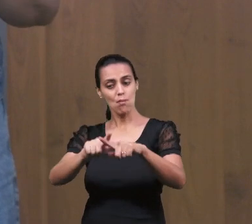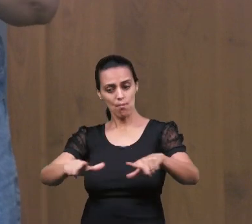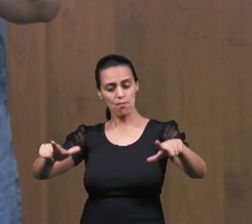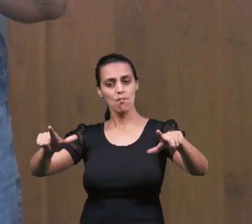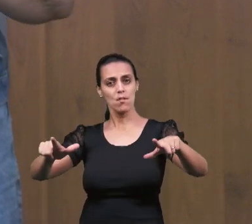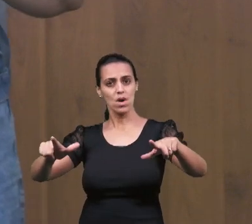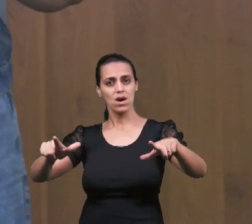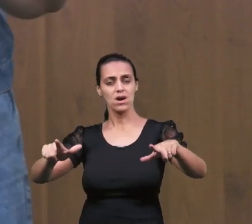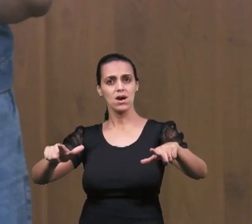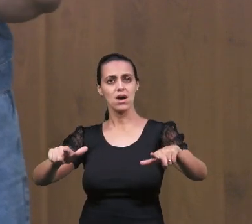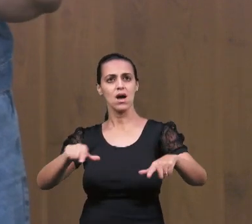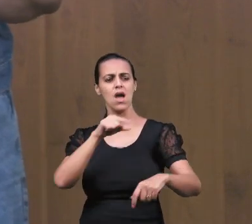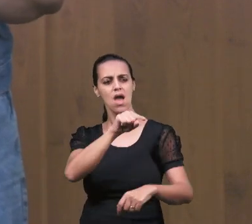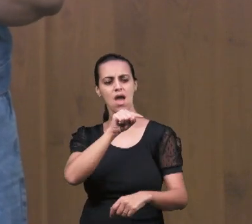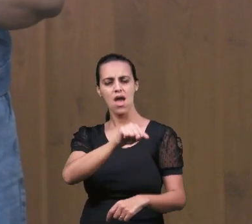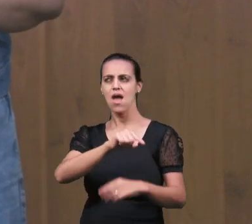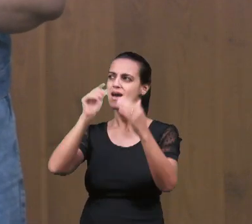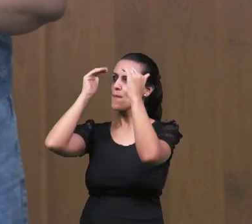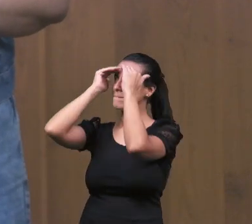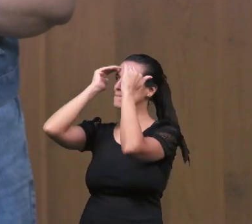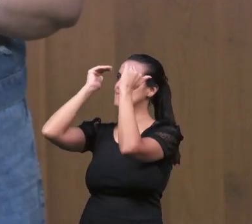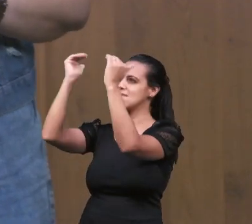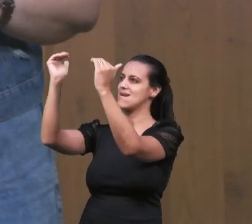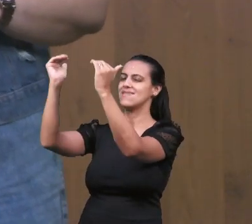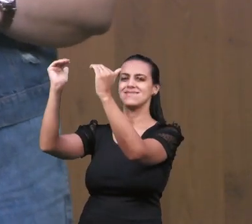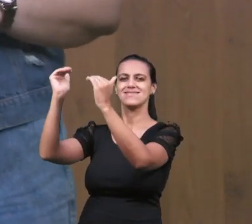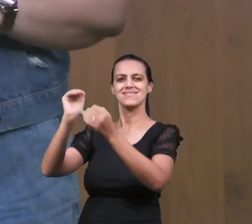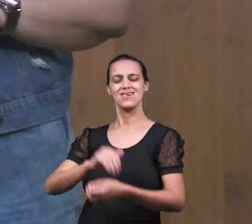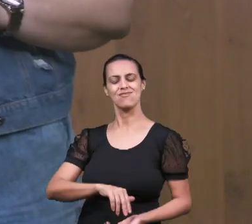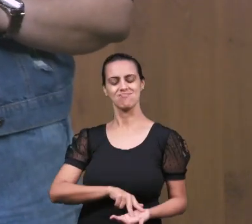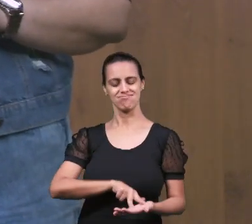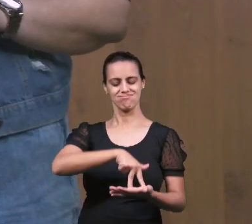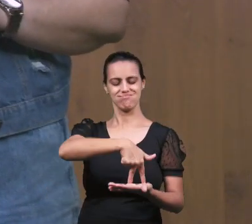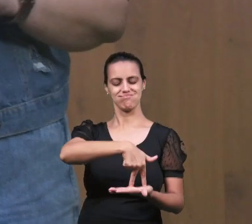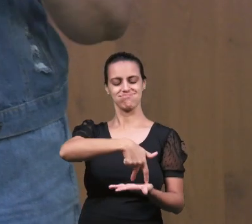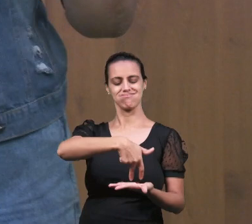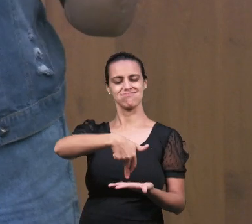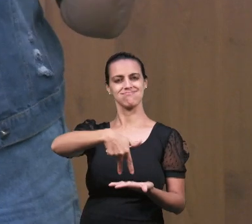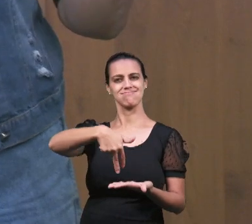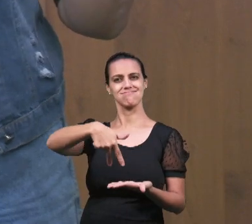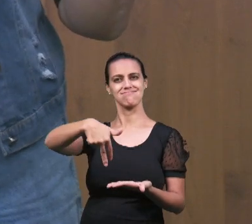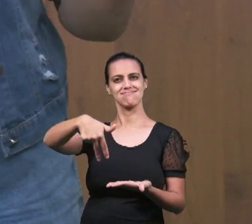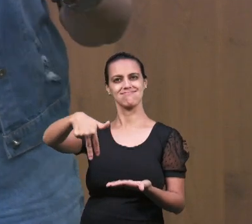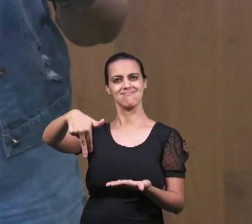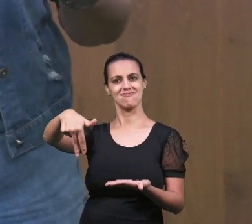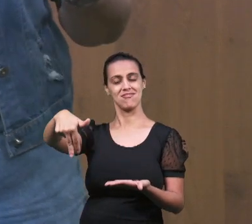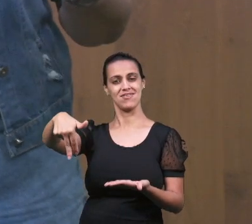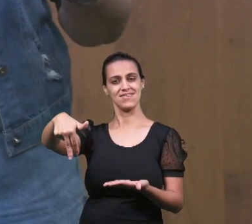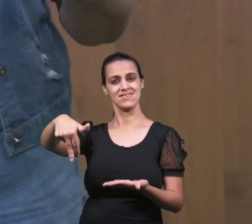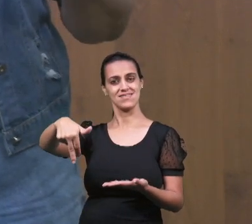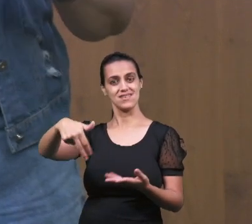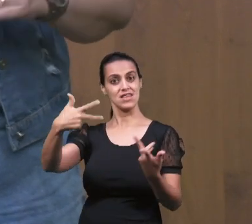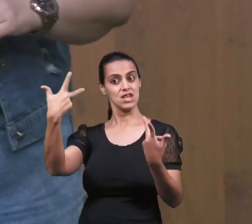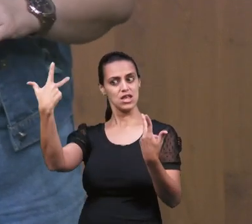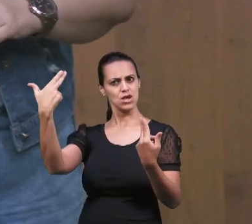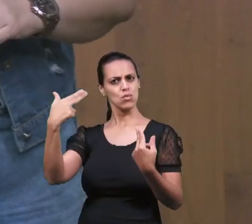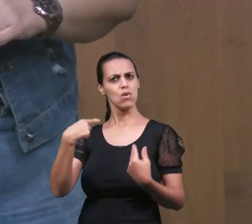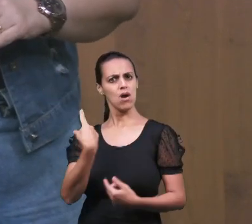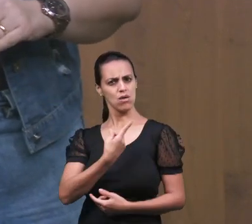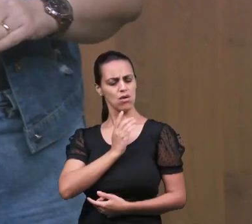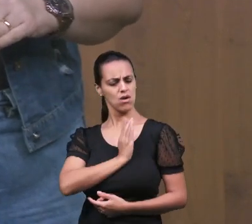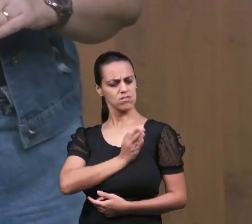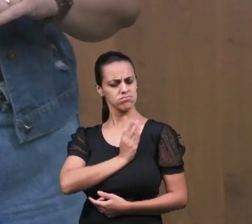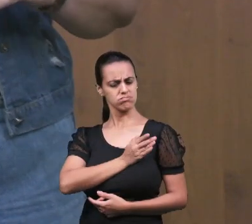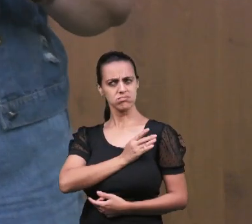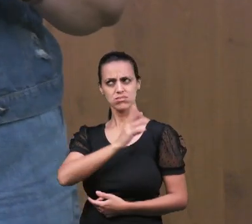et aller vers l'adresse. Et il a même dit, donc, quelle route? Il